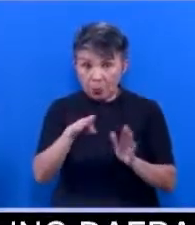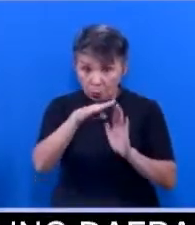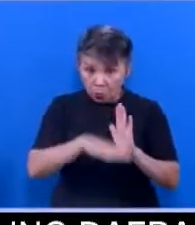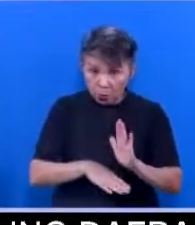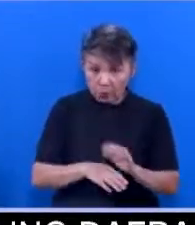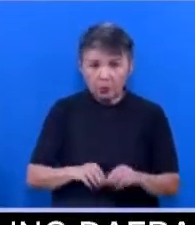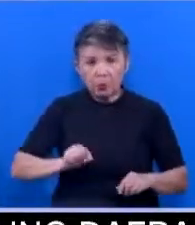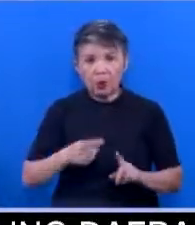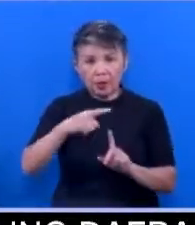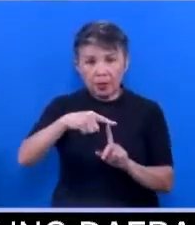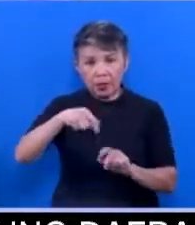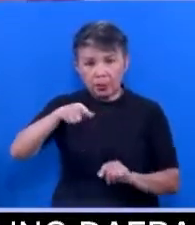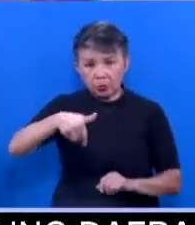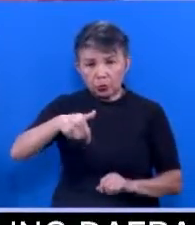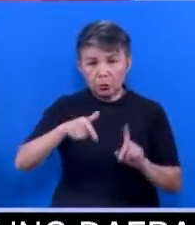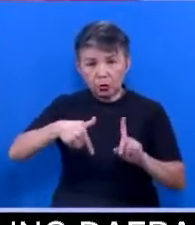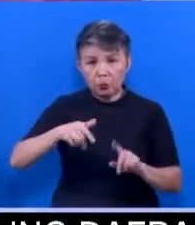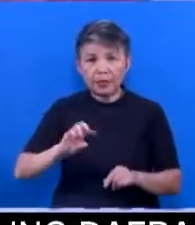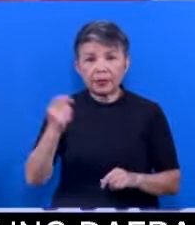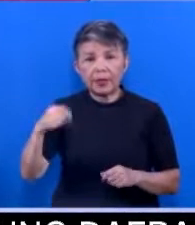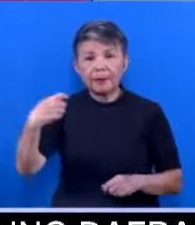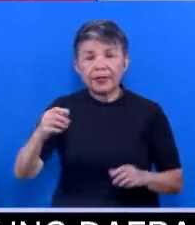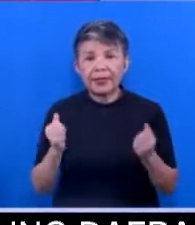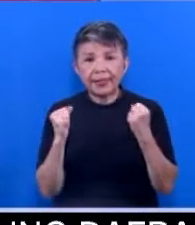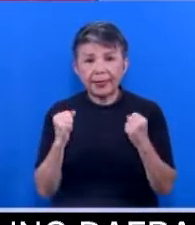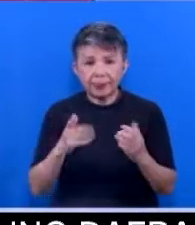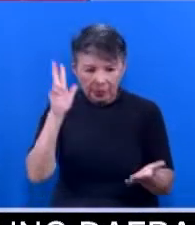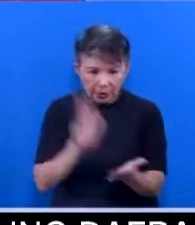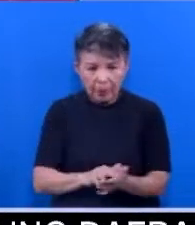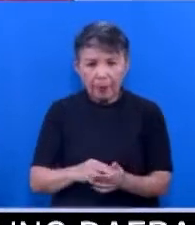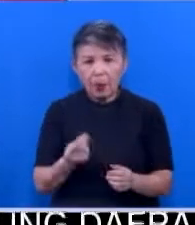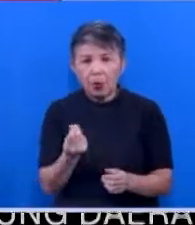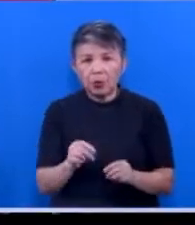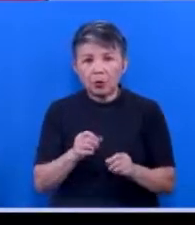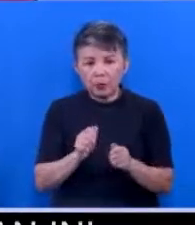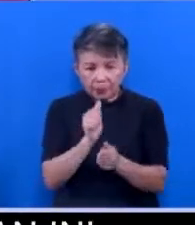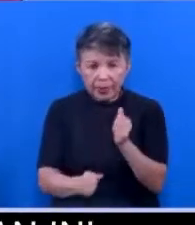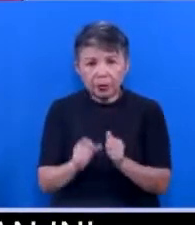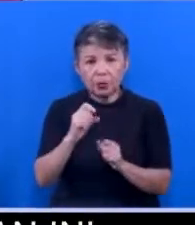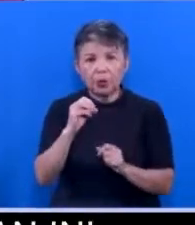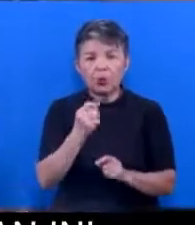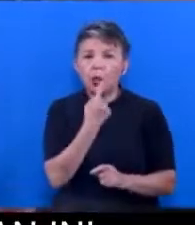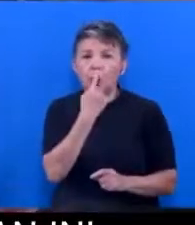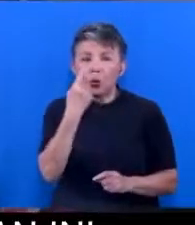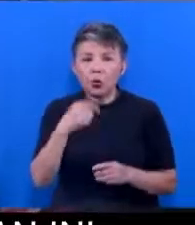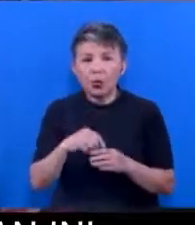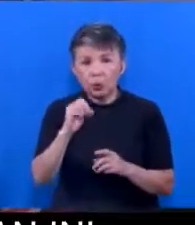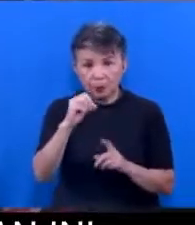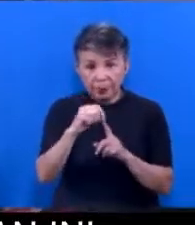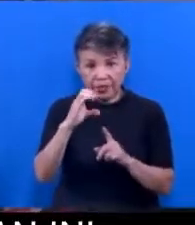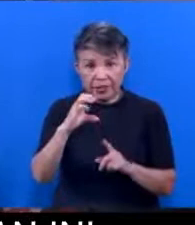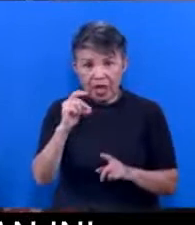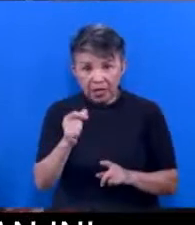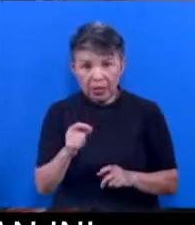Mulai 17 Agustus 2021, Kementerian Kesehatan telah menetapkan tarif tertinggi pemeriksaan tes usap atau swab PCR